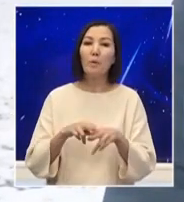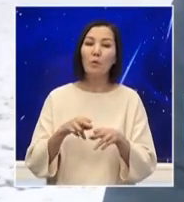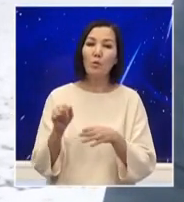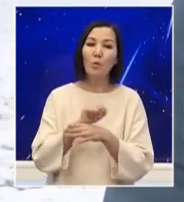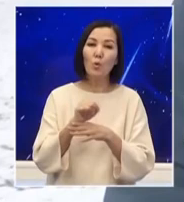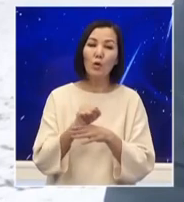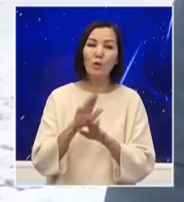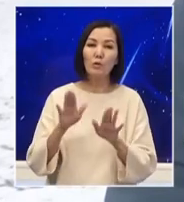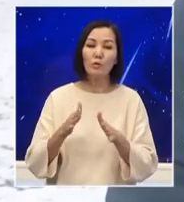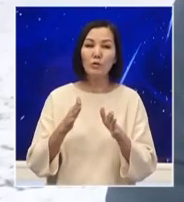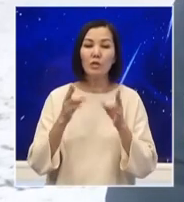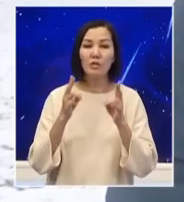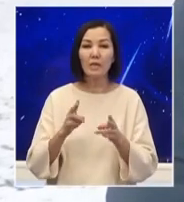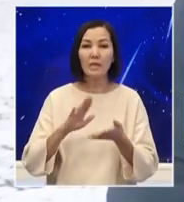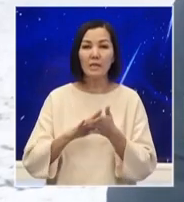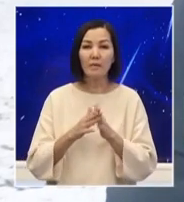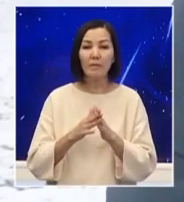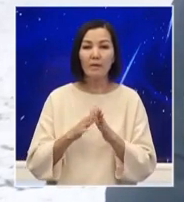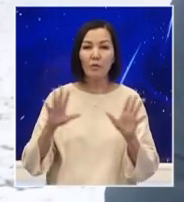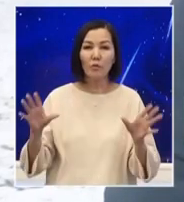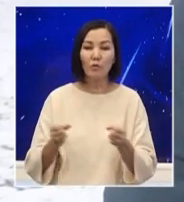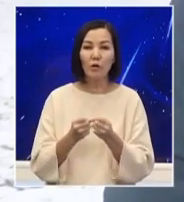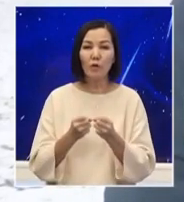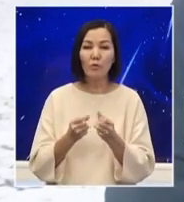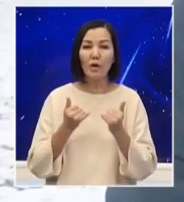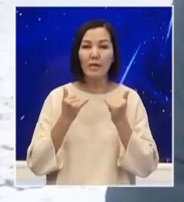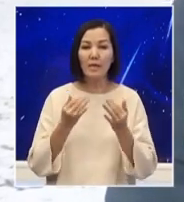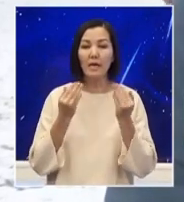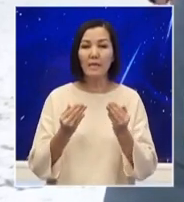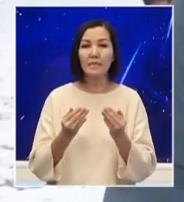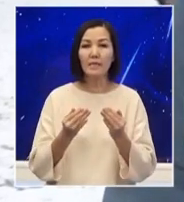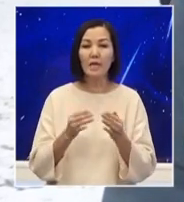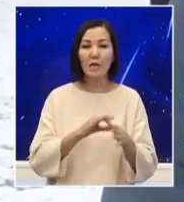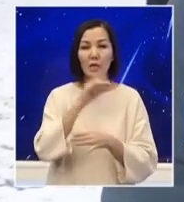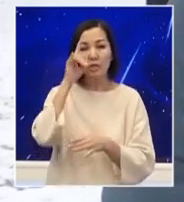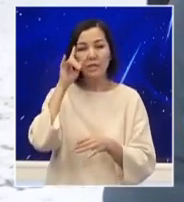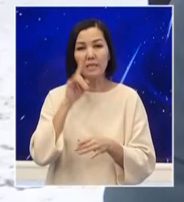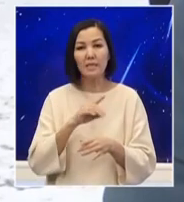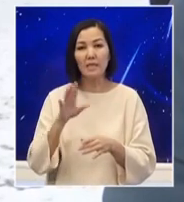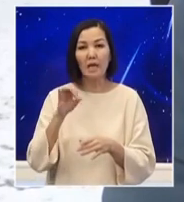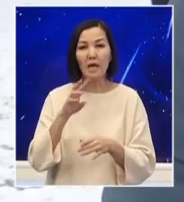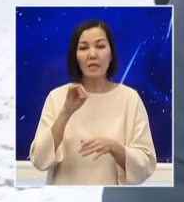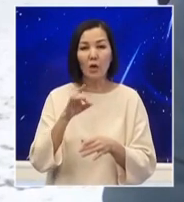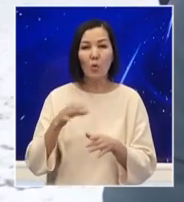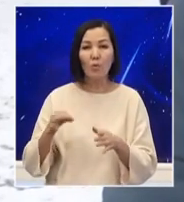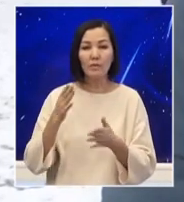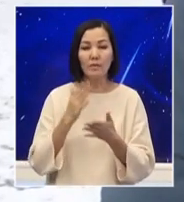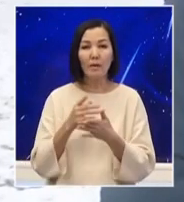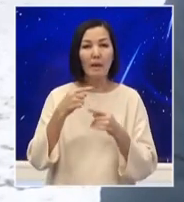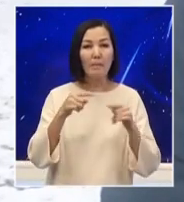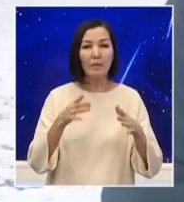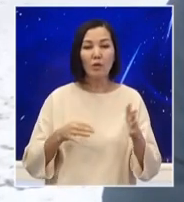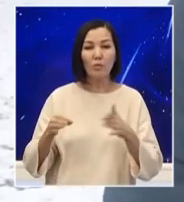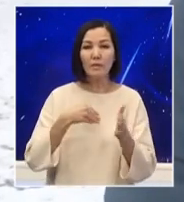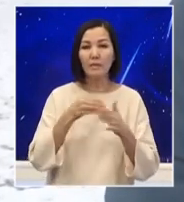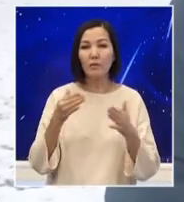жағдай департаментінің авариялық құтқару қызметіне арналған. Бұл машиналар қазірдің өзіне Шығыс Қазақстан, Атырау облысында бар. Басқа облыстарда